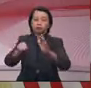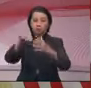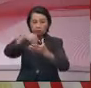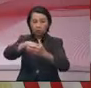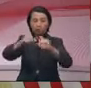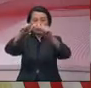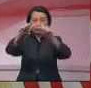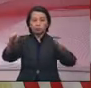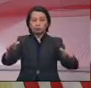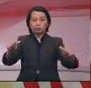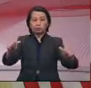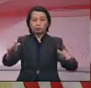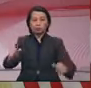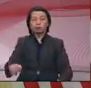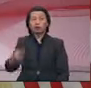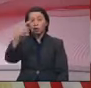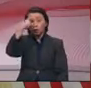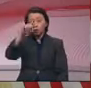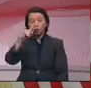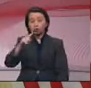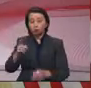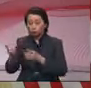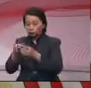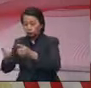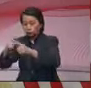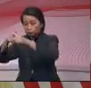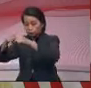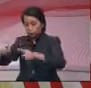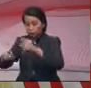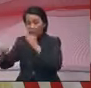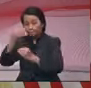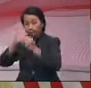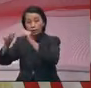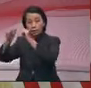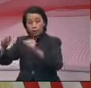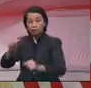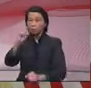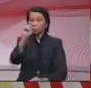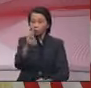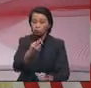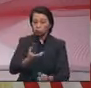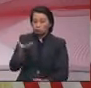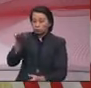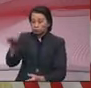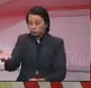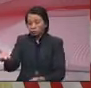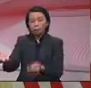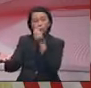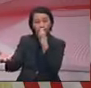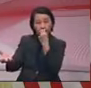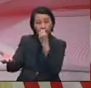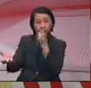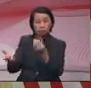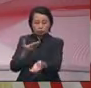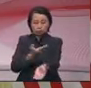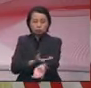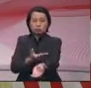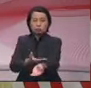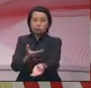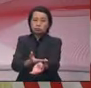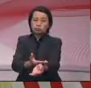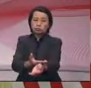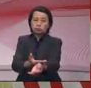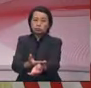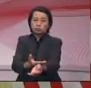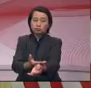asrama. Bagi pengurusan dewan makan asrama, hanya sajian makanan buffet